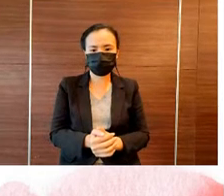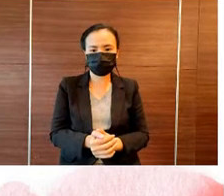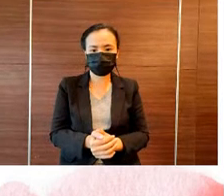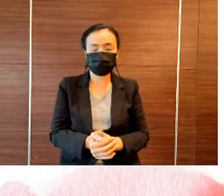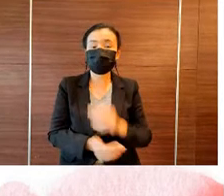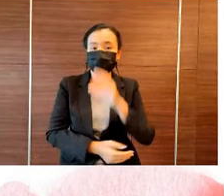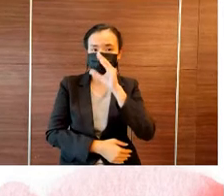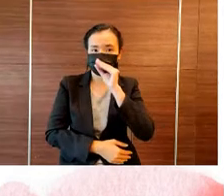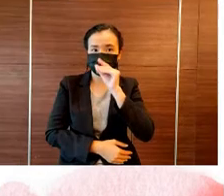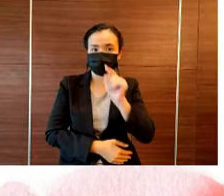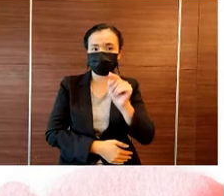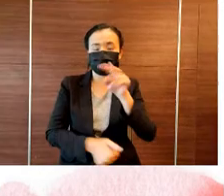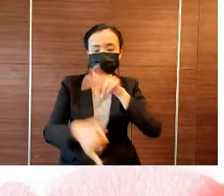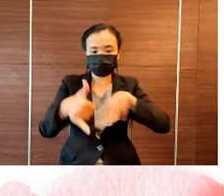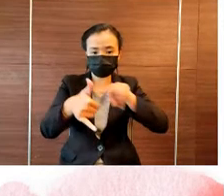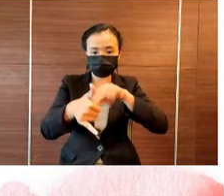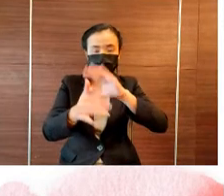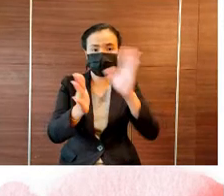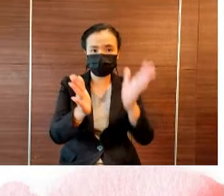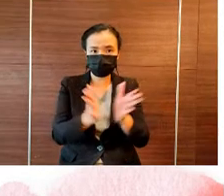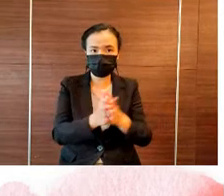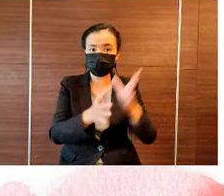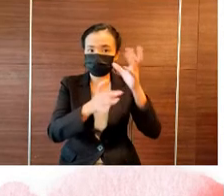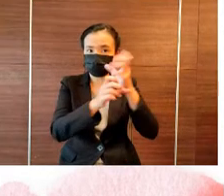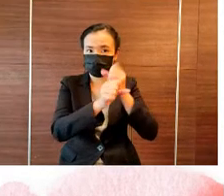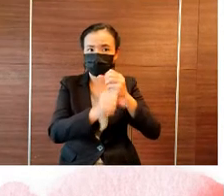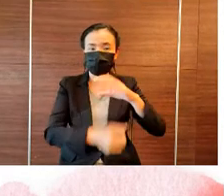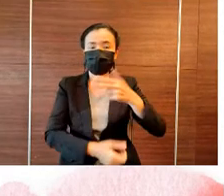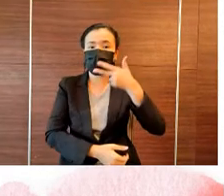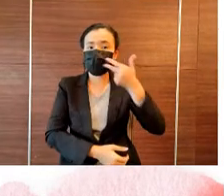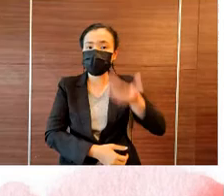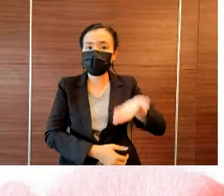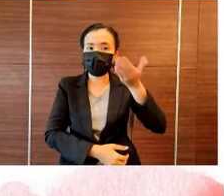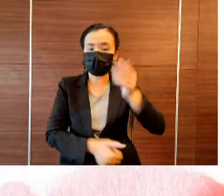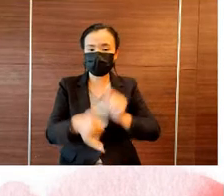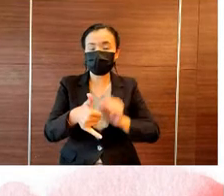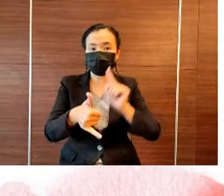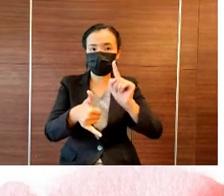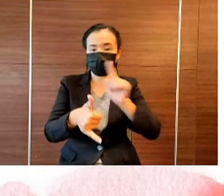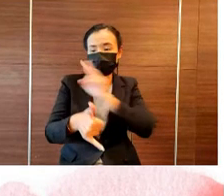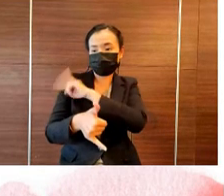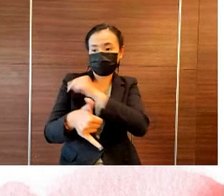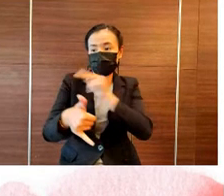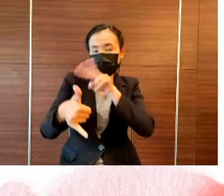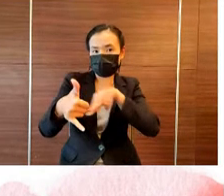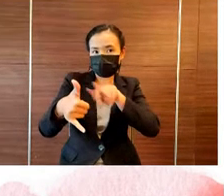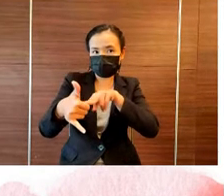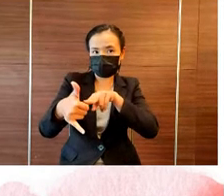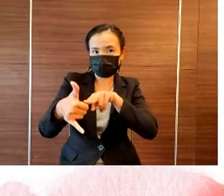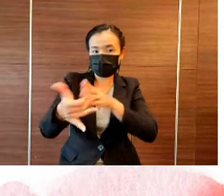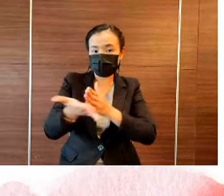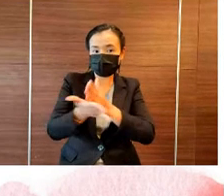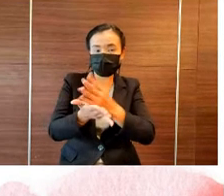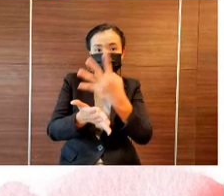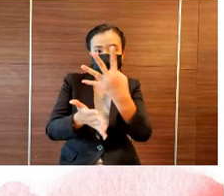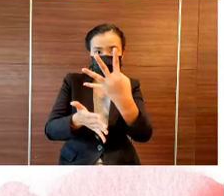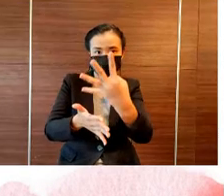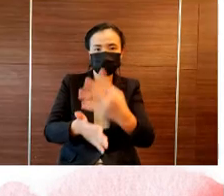ที่พูดเรื่องการดูแลแบบองค์รวมนะคะอย่างผู้ป่วยเบาหวาน1คนอาจจะมีหมอเฉพาะทางดูแลอยู่ถึง4สาขาเนา